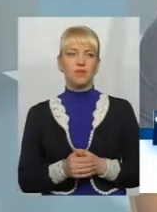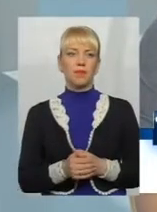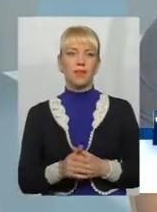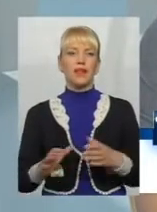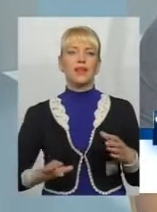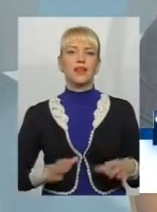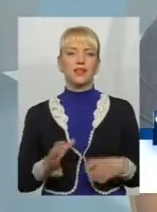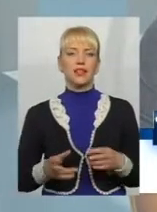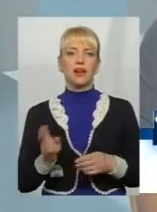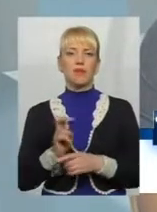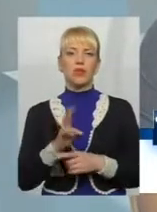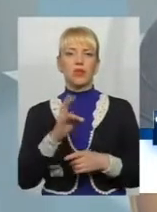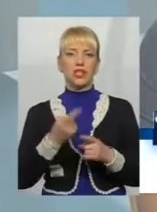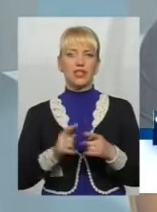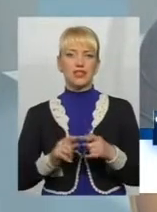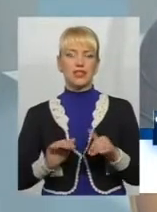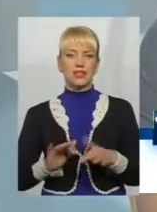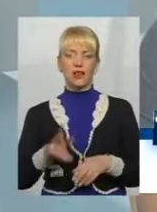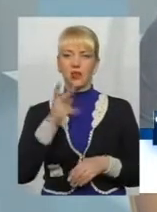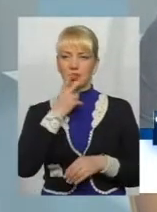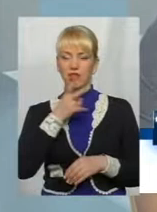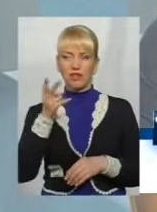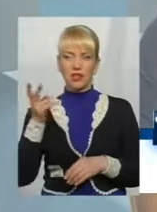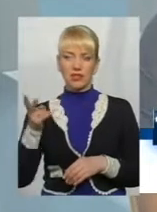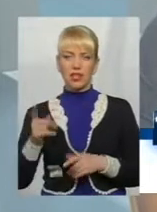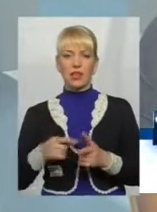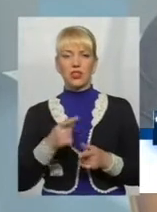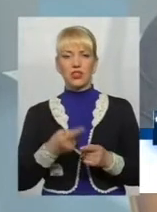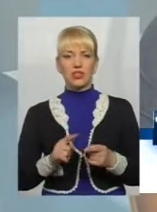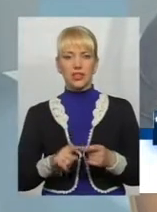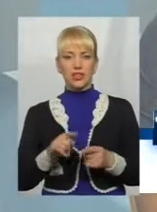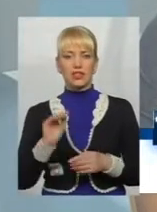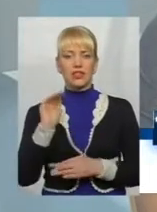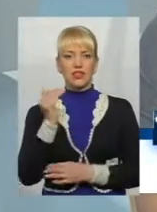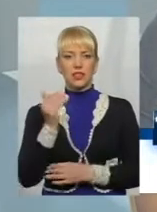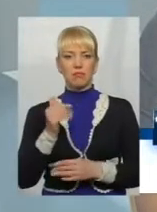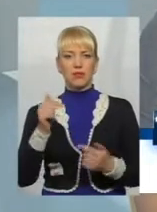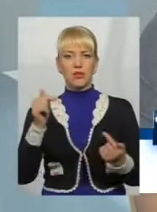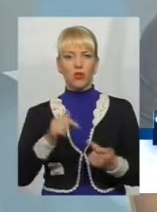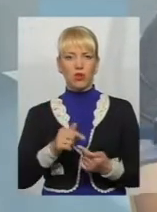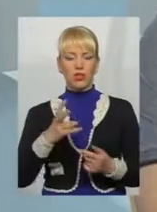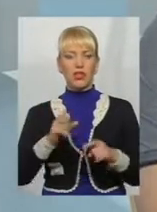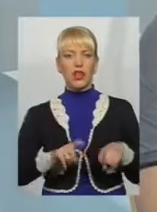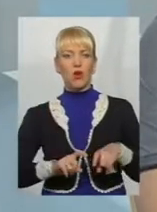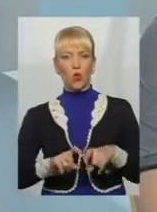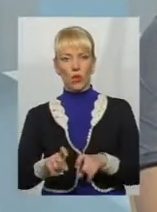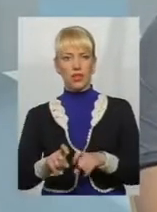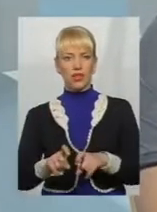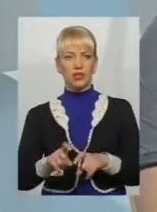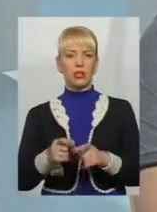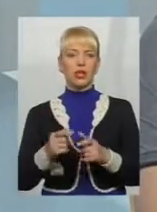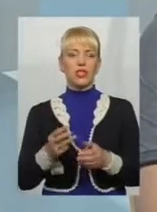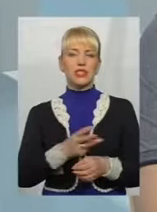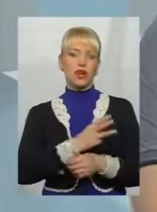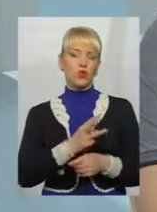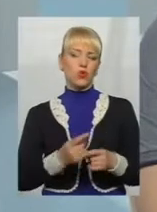тренера приходять на ці заходи, дивляться, чи ця дитина підходить на легку атлетику, і